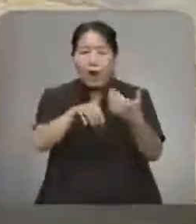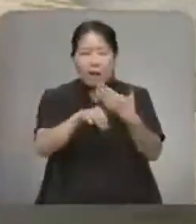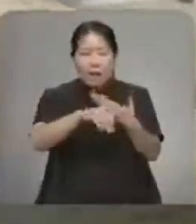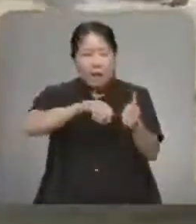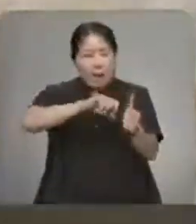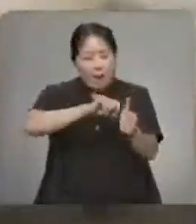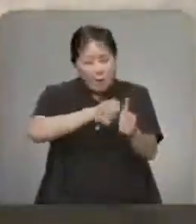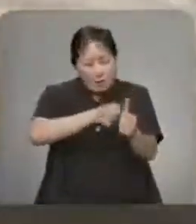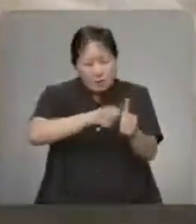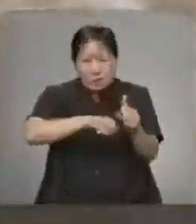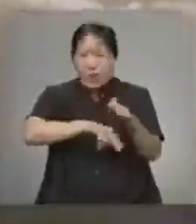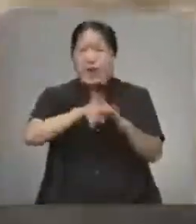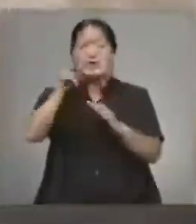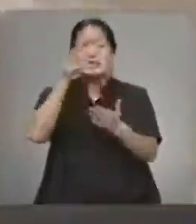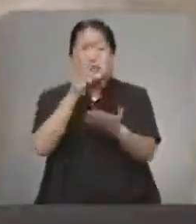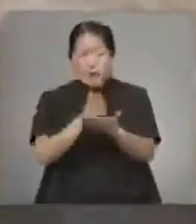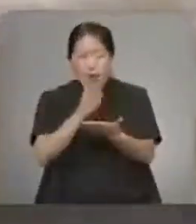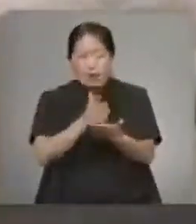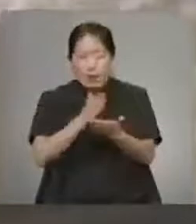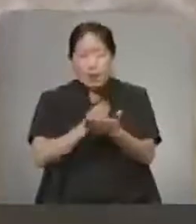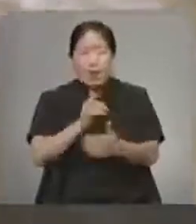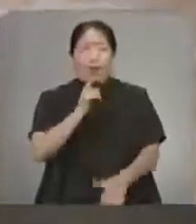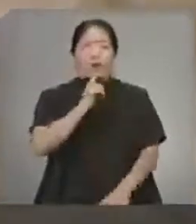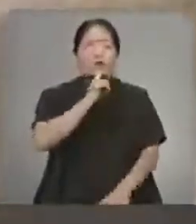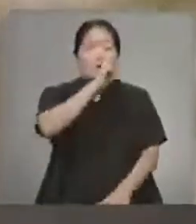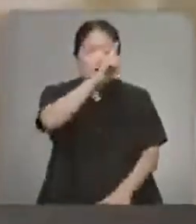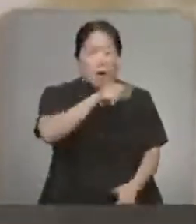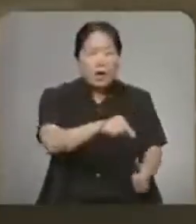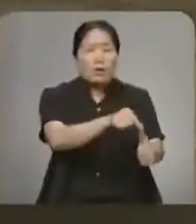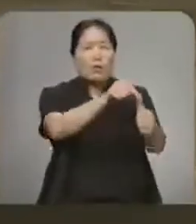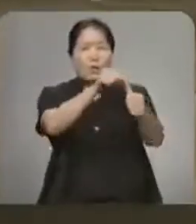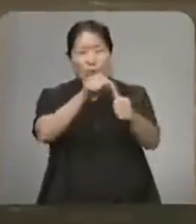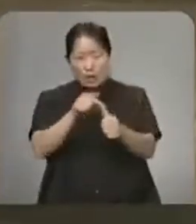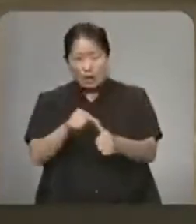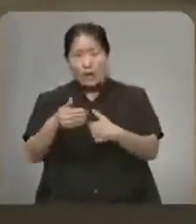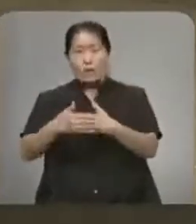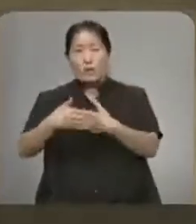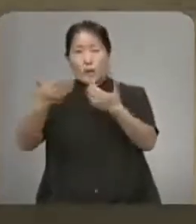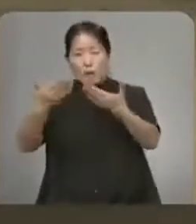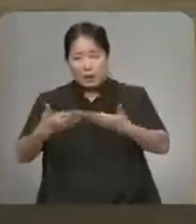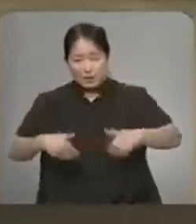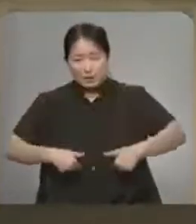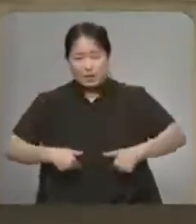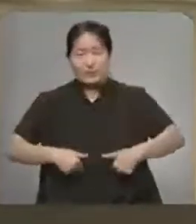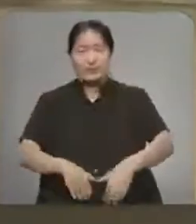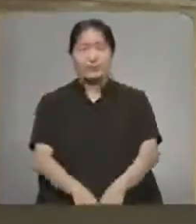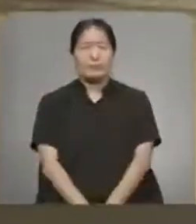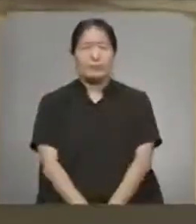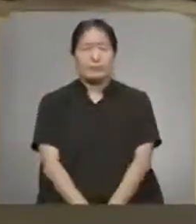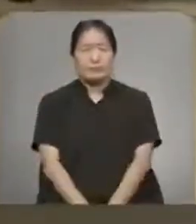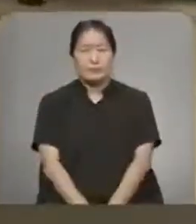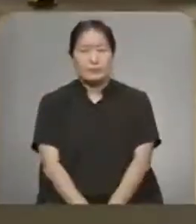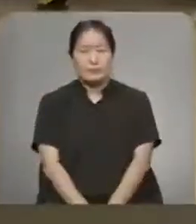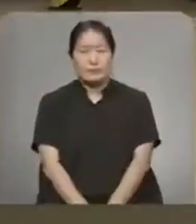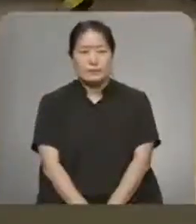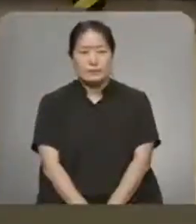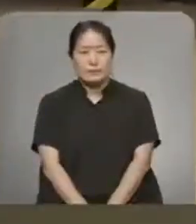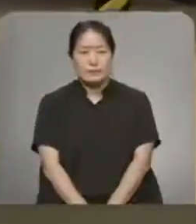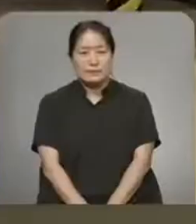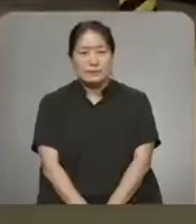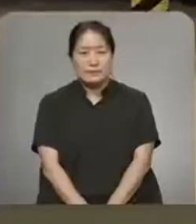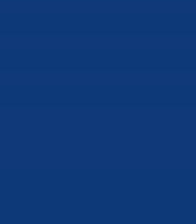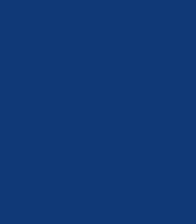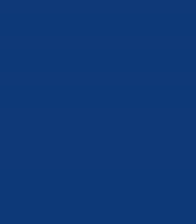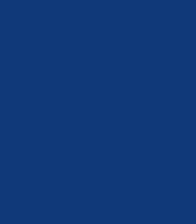무리하게 탈출을 시도하지 말고 구조 요청을 통해 도움을 받을 것을 당부했습니다. KBS 뉴스 정상빈입니다.